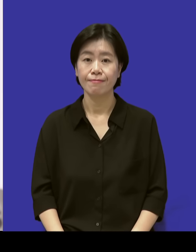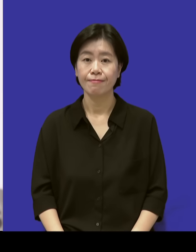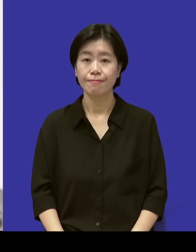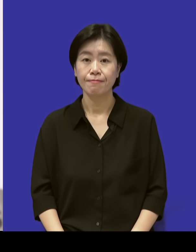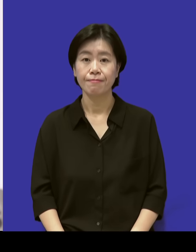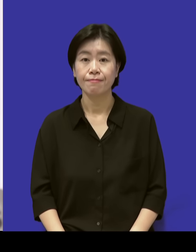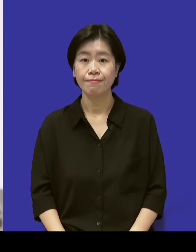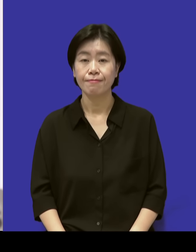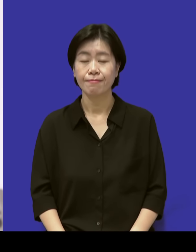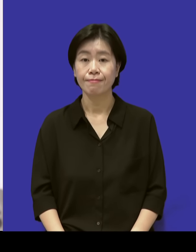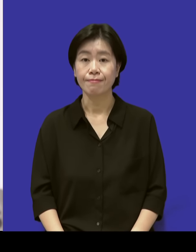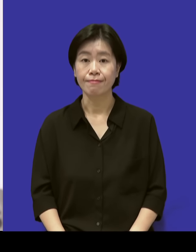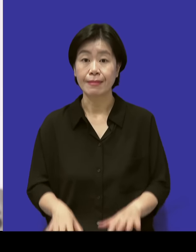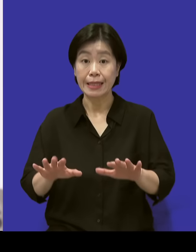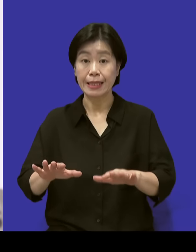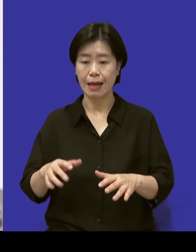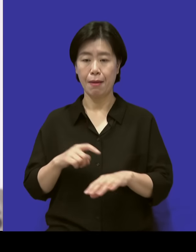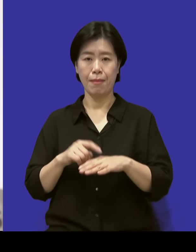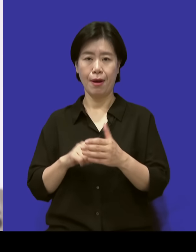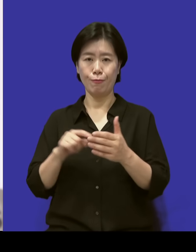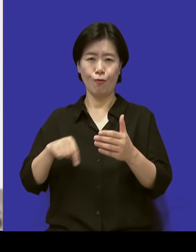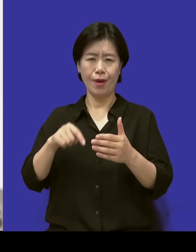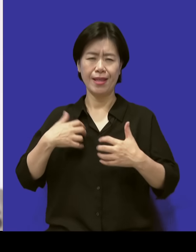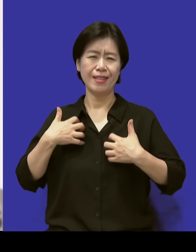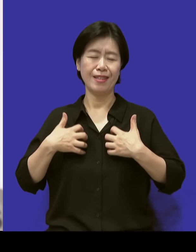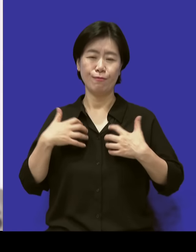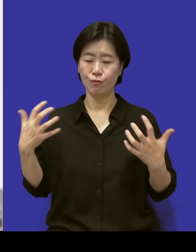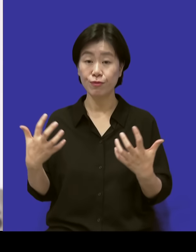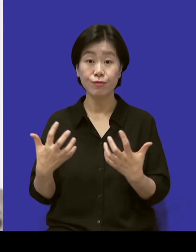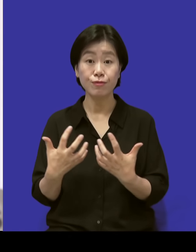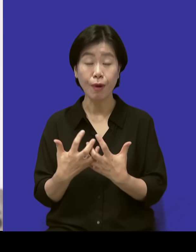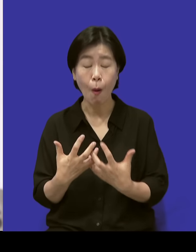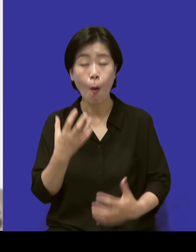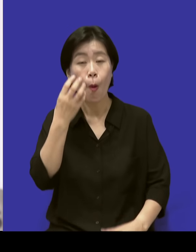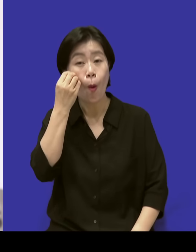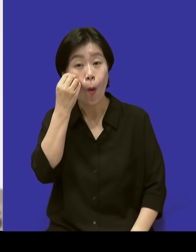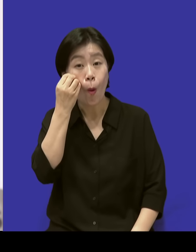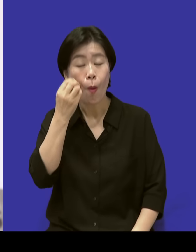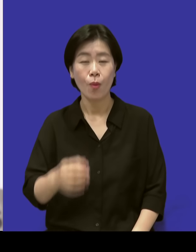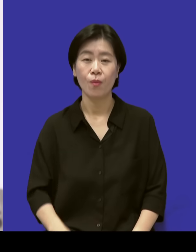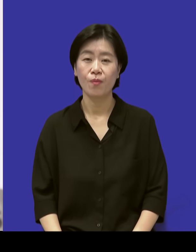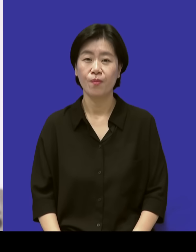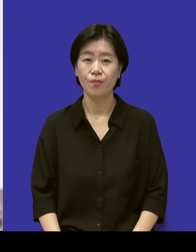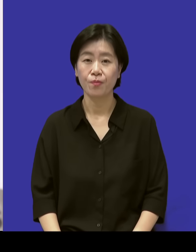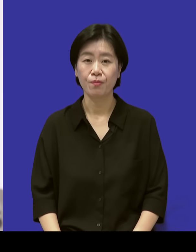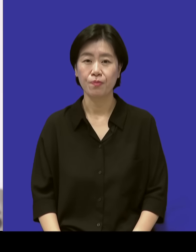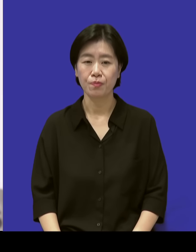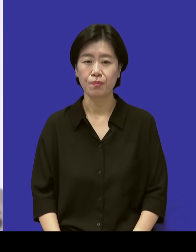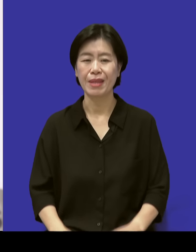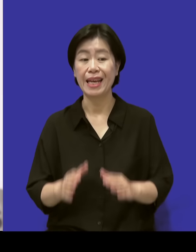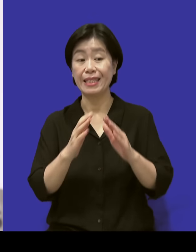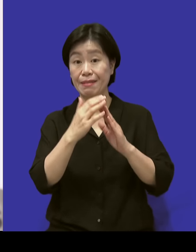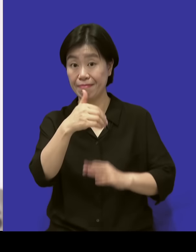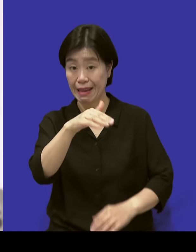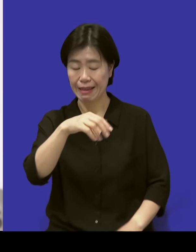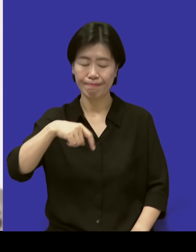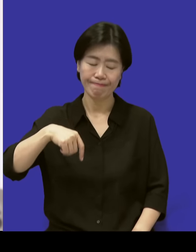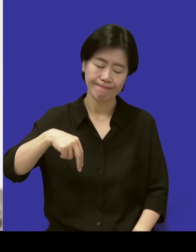이제 성령 충만하고 기쁨이 생기기 시작하는 거예요. 네. 너무 신기하다 해가지고 이제 집을 향해서